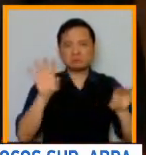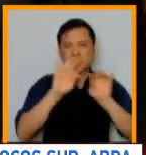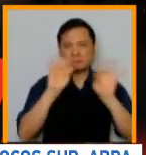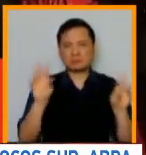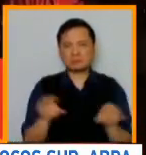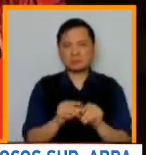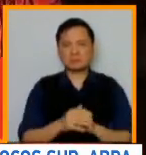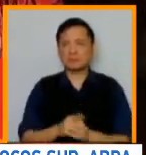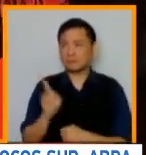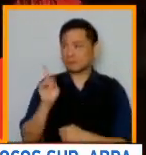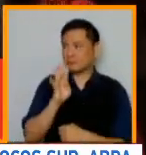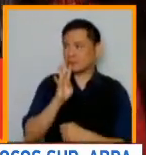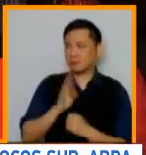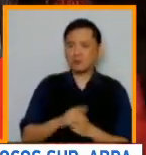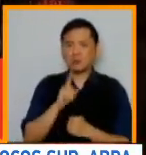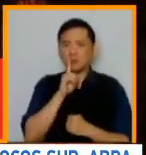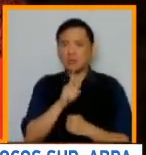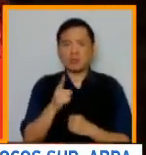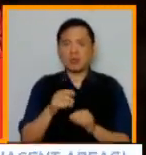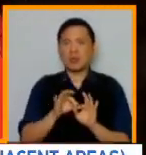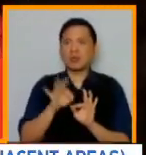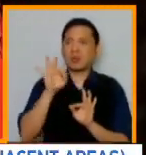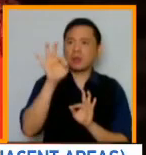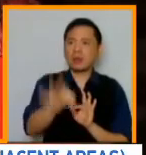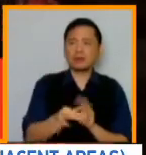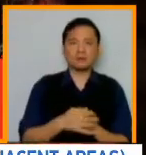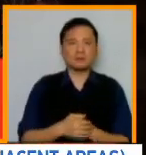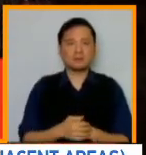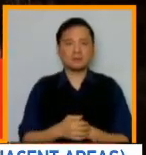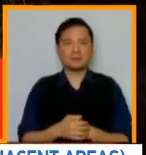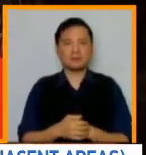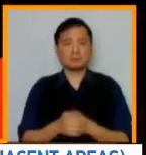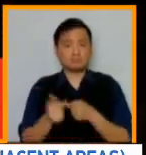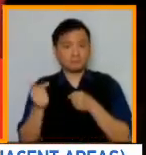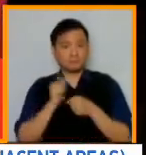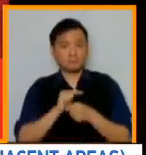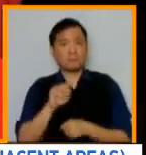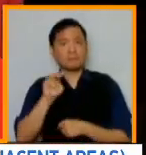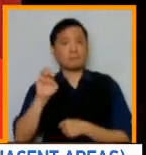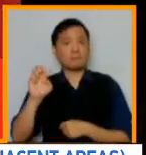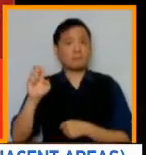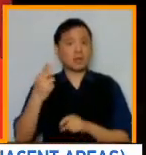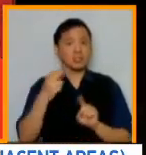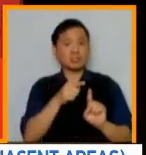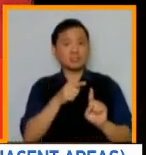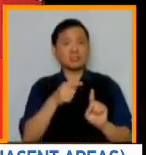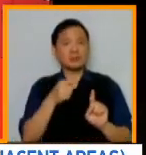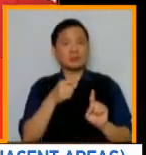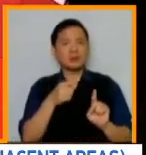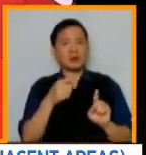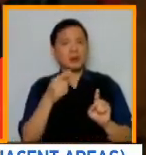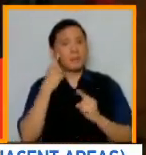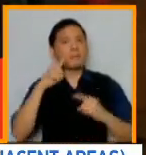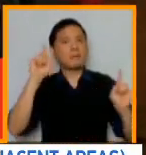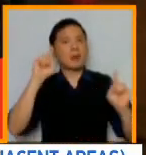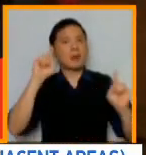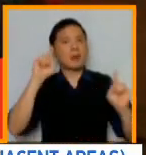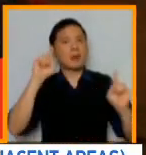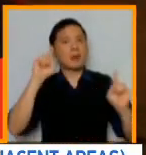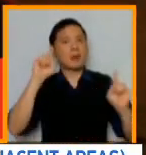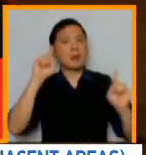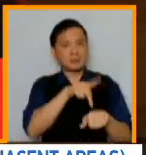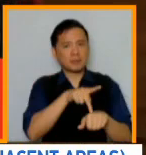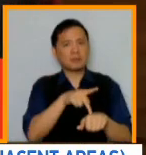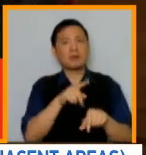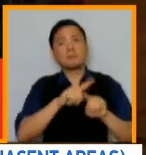bansa. Marso pa raw nang umuwi siya rito sa Pilipinas, kaya ang wish niya ngayong Pasko, makapag-abroad ulit. Pag ma-wish mo